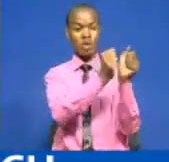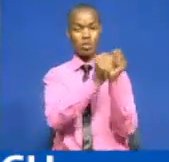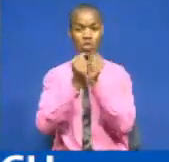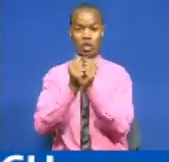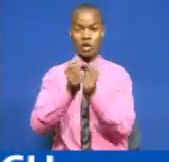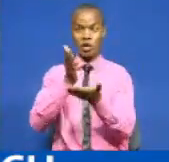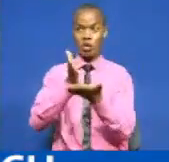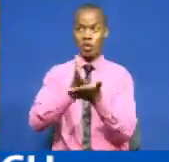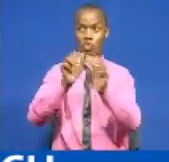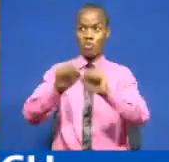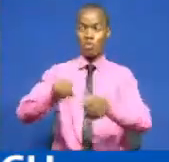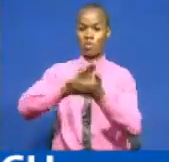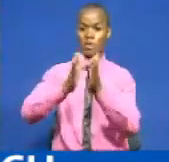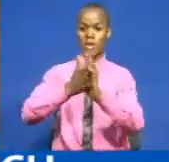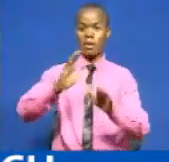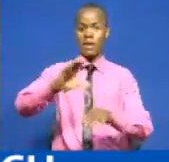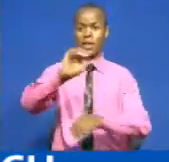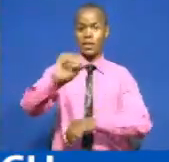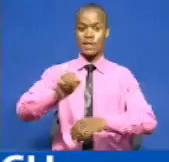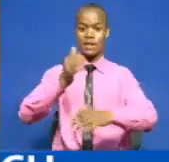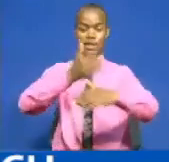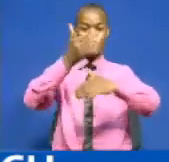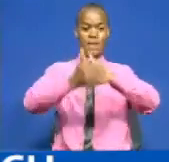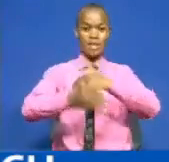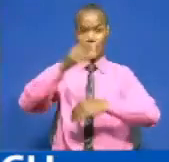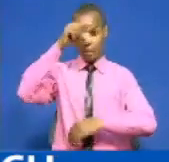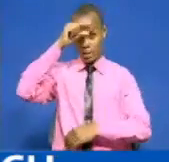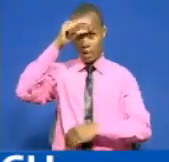cabinet secretaries kwa serikali zile ambazo zitakuja.